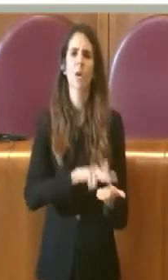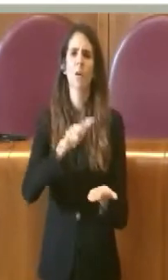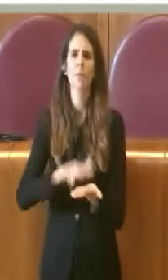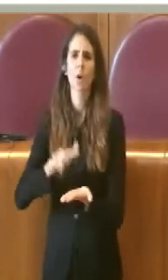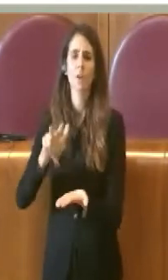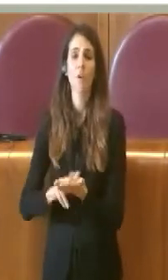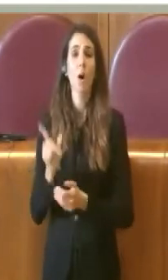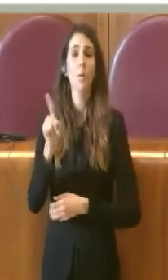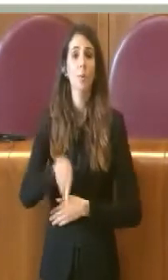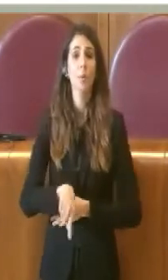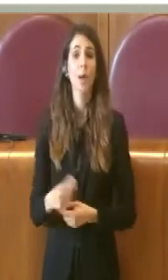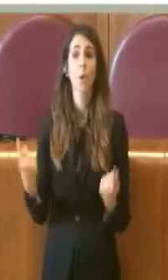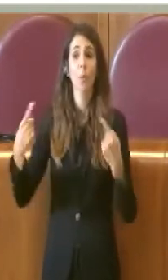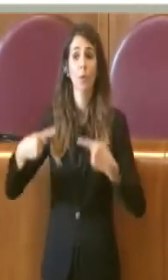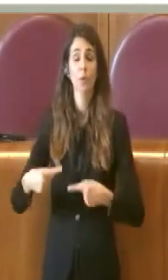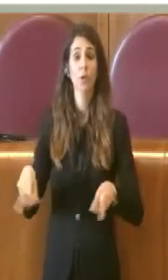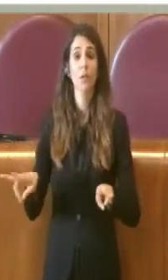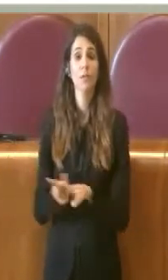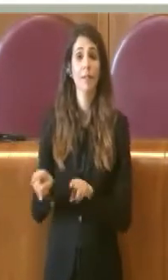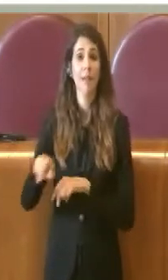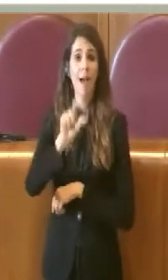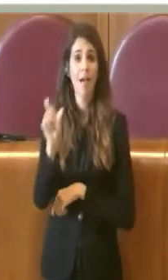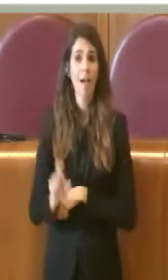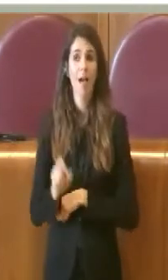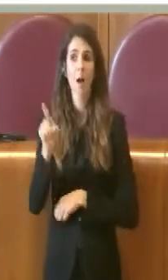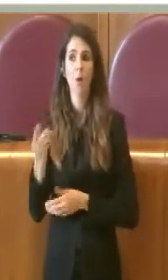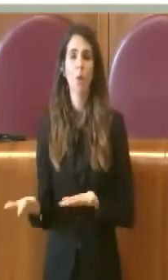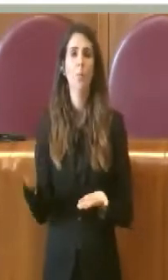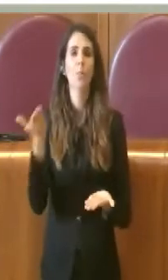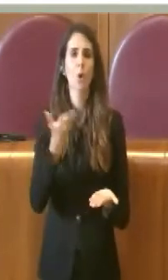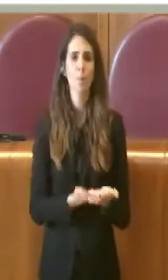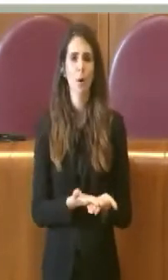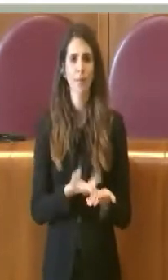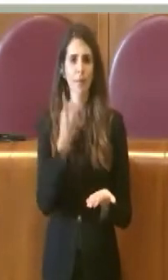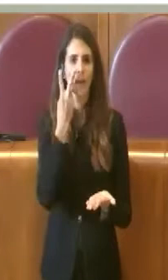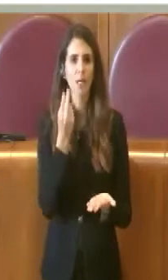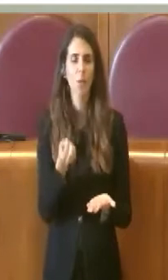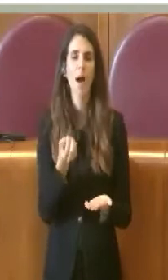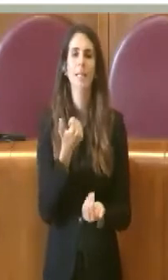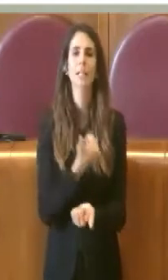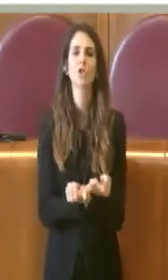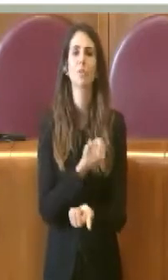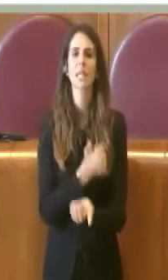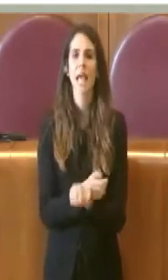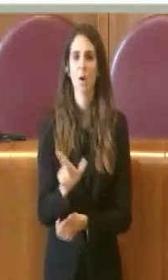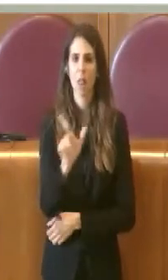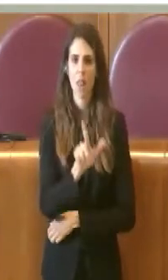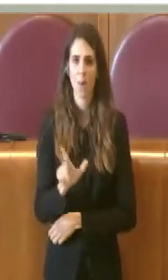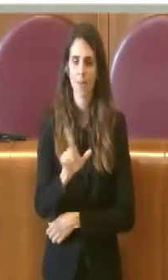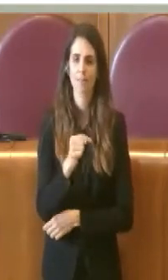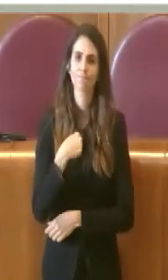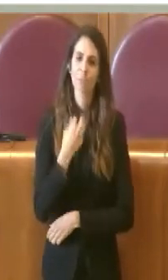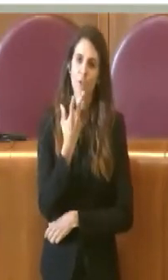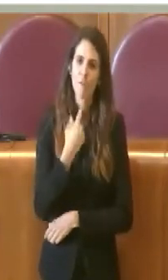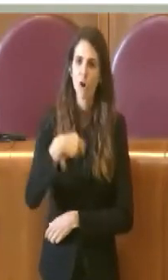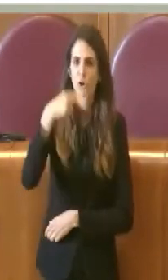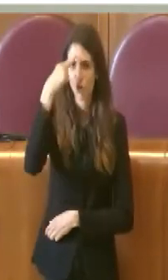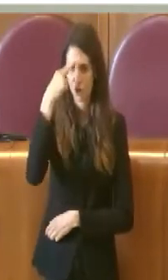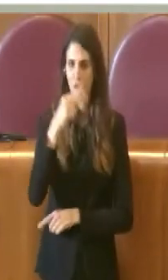opposizioni di Fratelli d'Italia, che riguardava il cimitero Laurentino. Mi piace